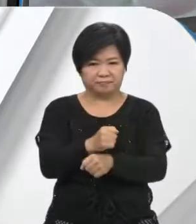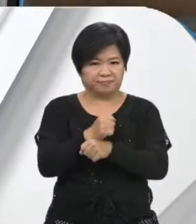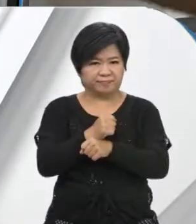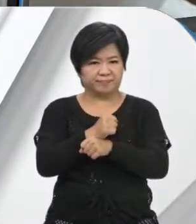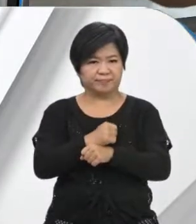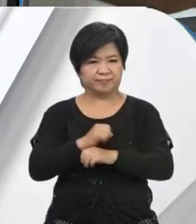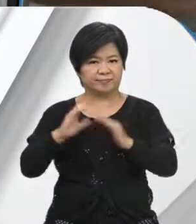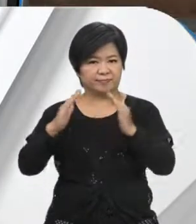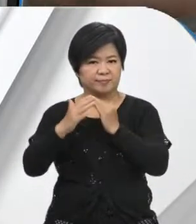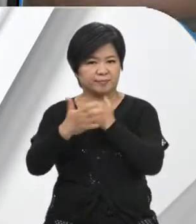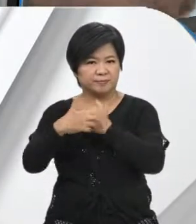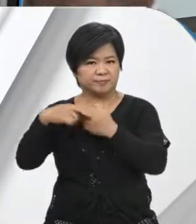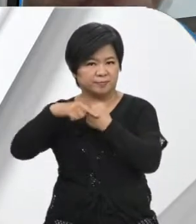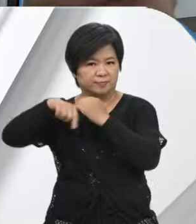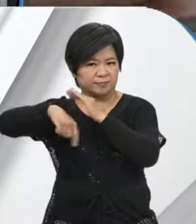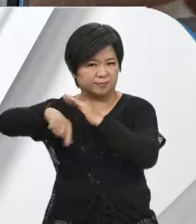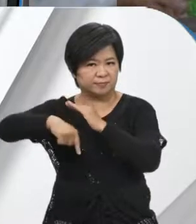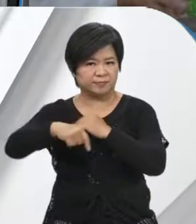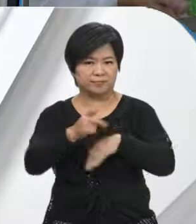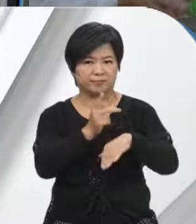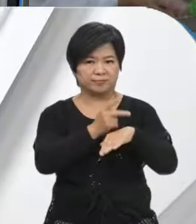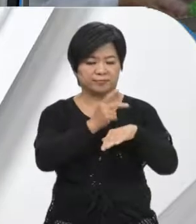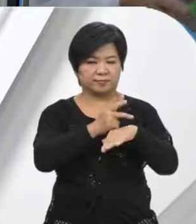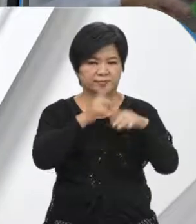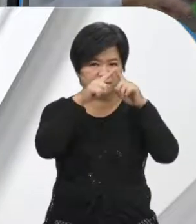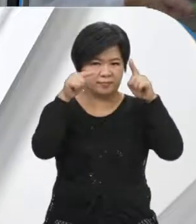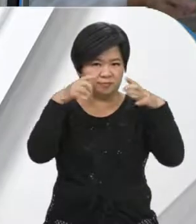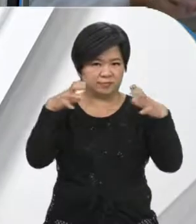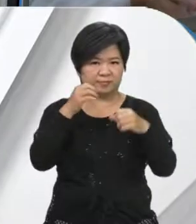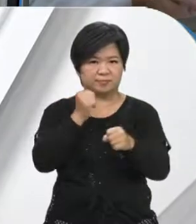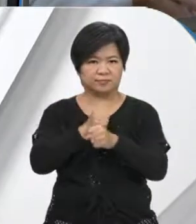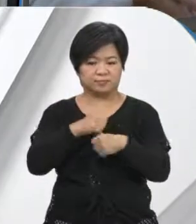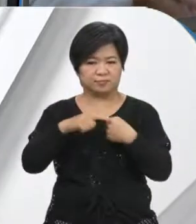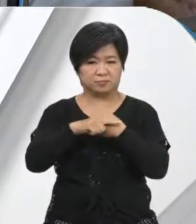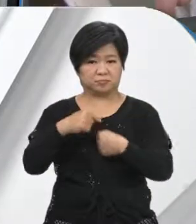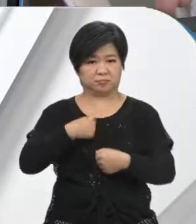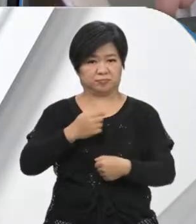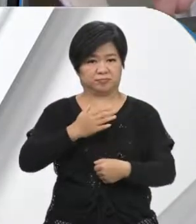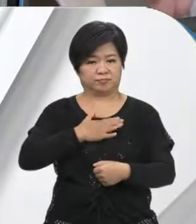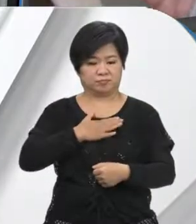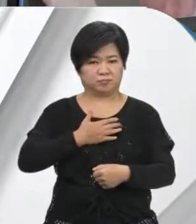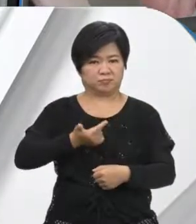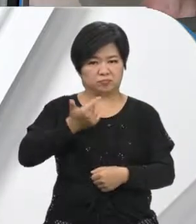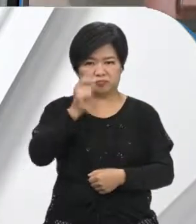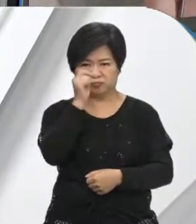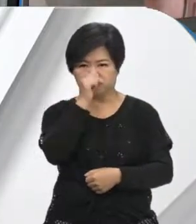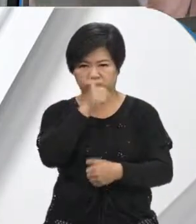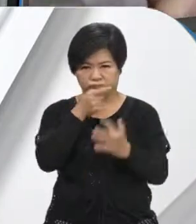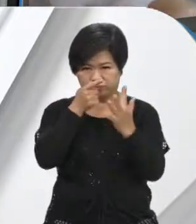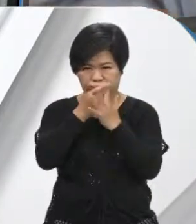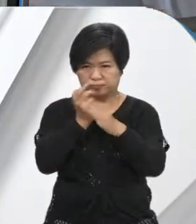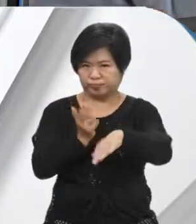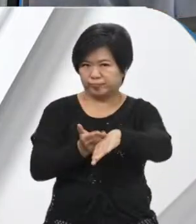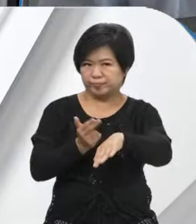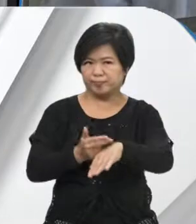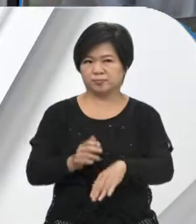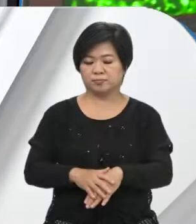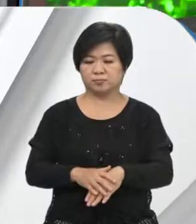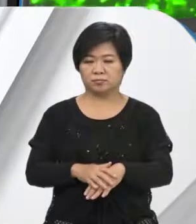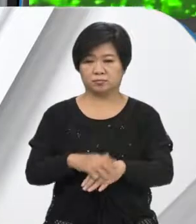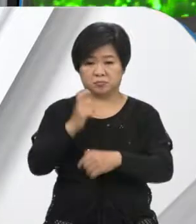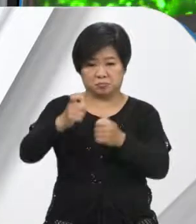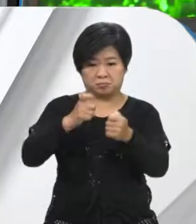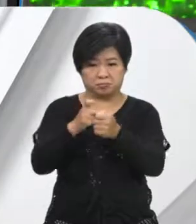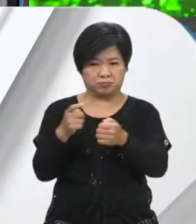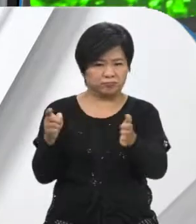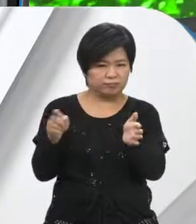和屏东科技大学团队合作，将开发台湾次级的大雨时政府快测技术。经过十年的